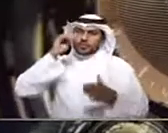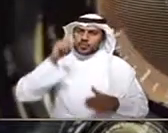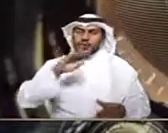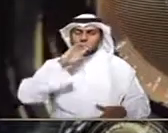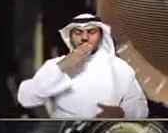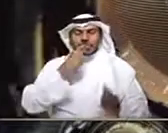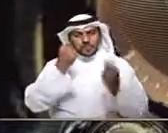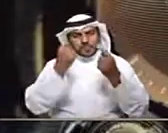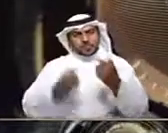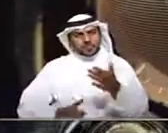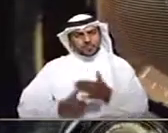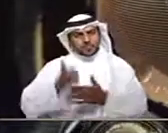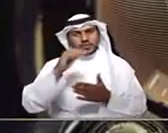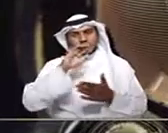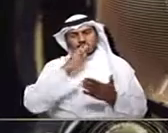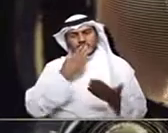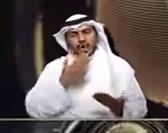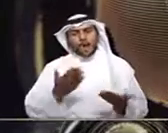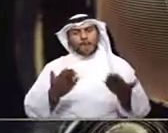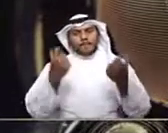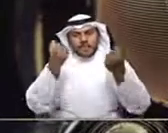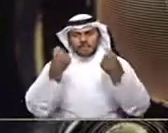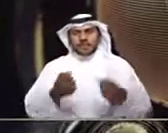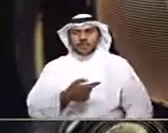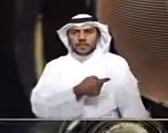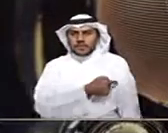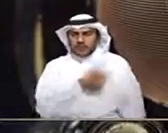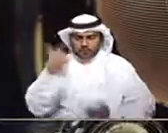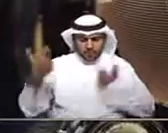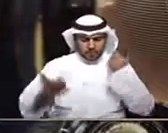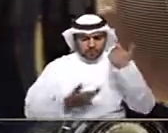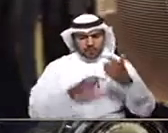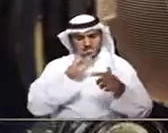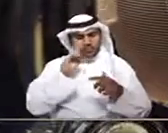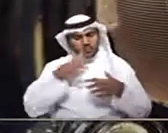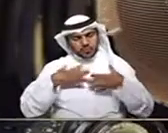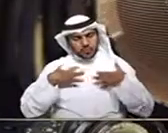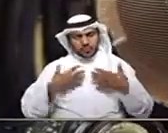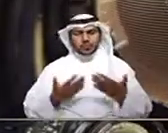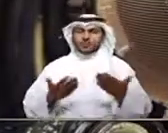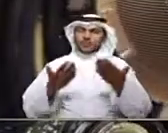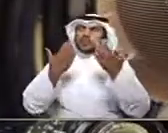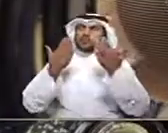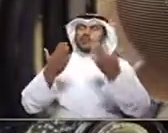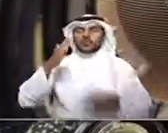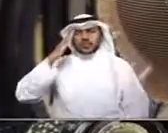ومنته بالتوفيق والنجاح، وكانت مطمئنة مبتهلين إلى الباري عز